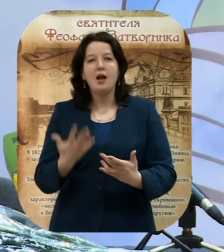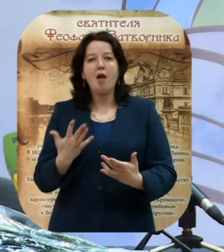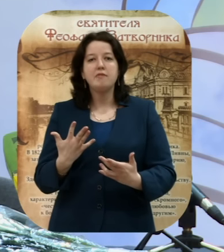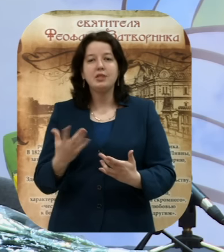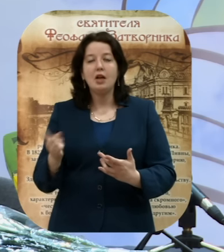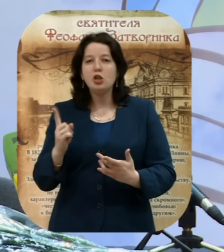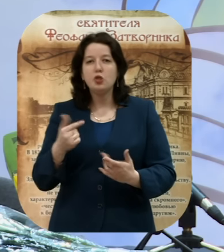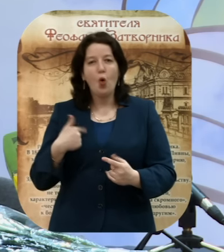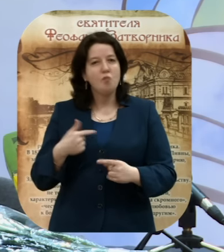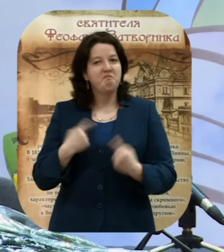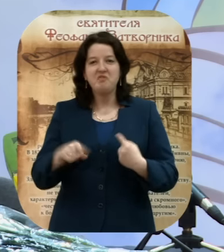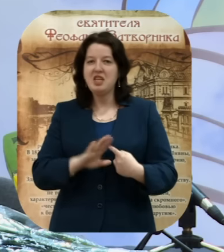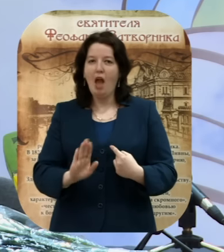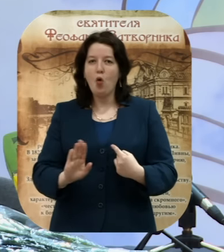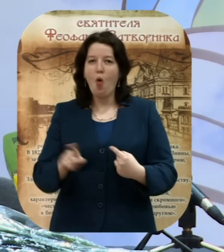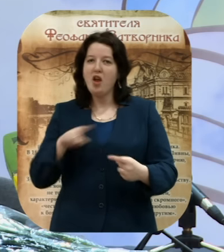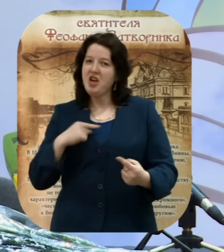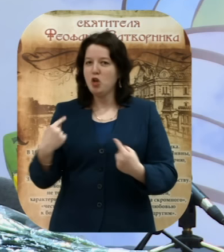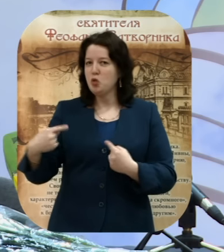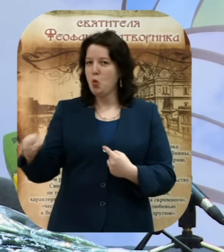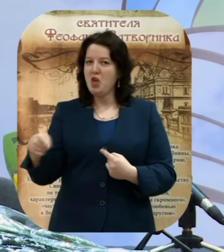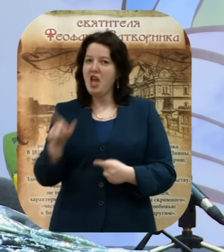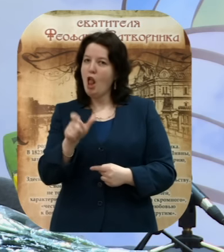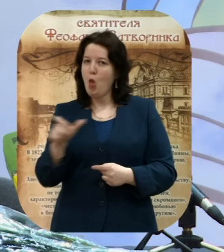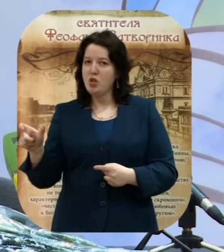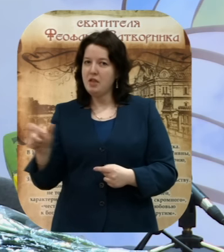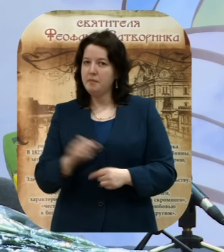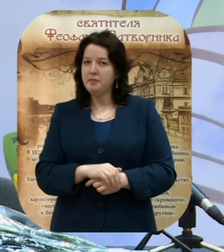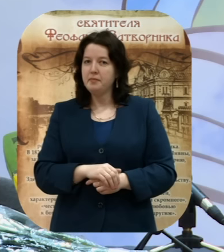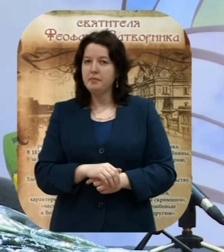оказывается, я не такой, как прочие люди.